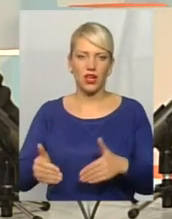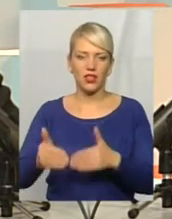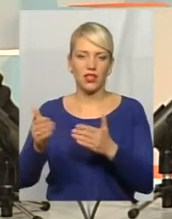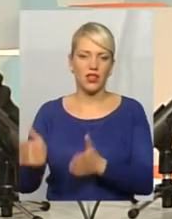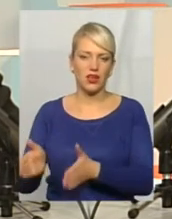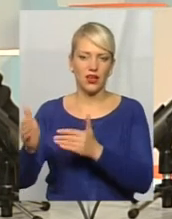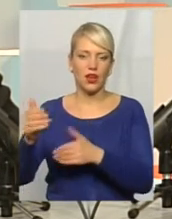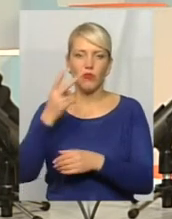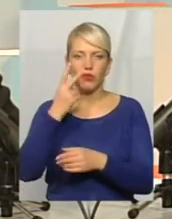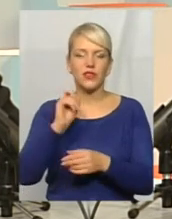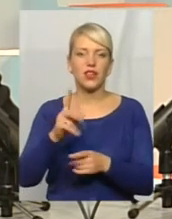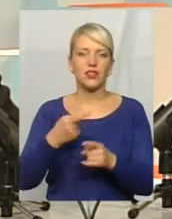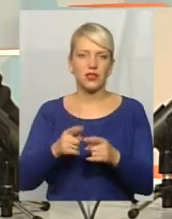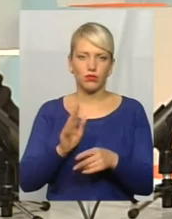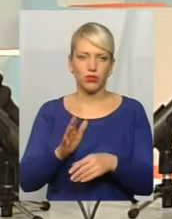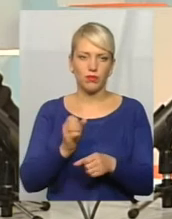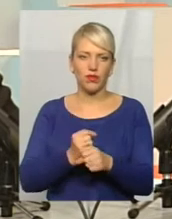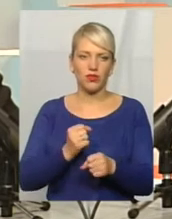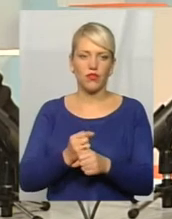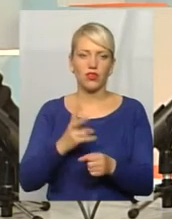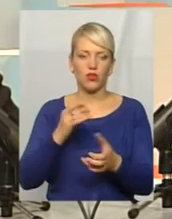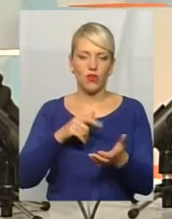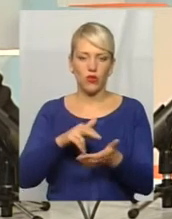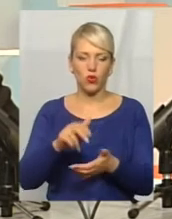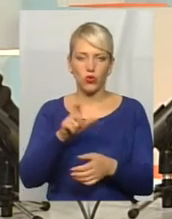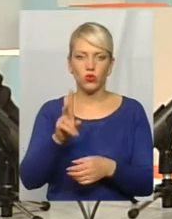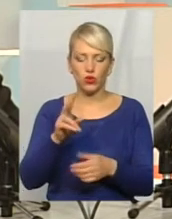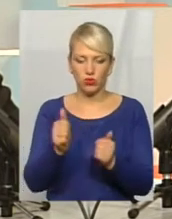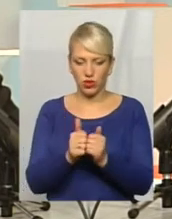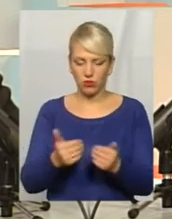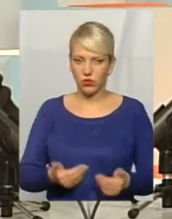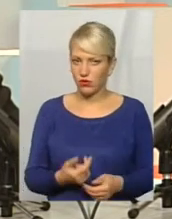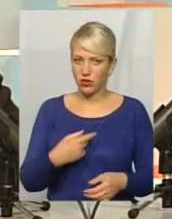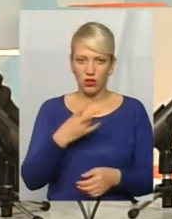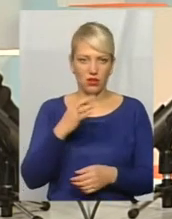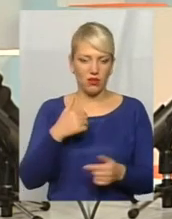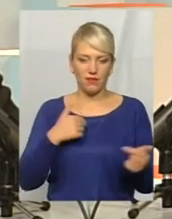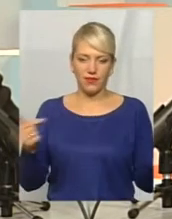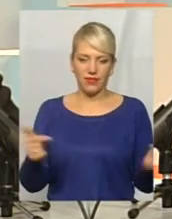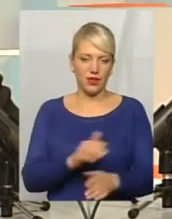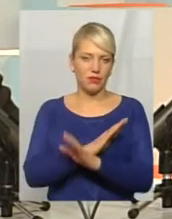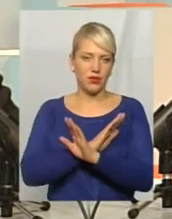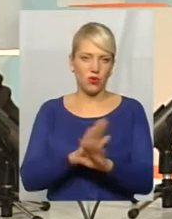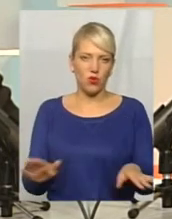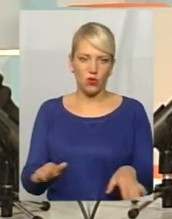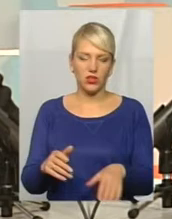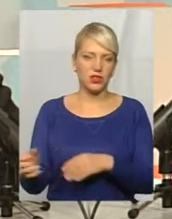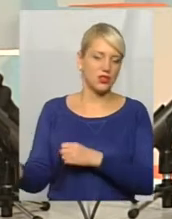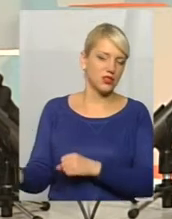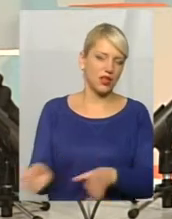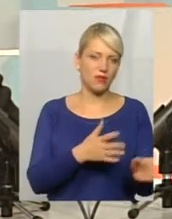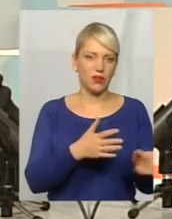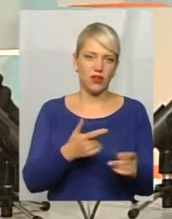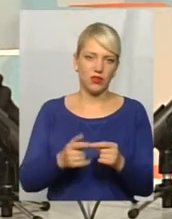буде працювати. Але виходять інші мешканці, які живуть там, і кажуть, ні, нам не підходить. Вони витягують ті контейнери і,